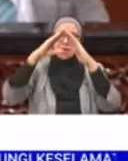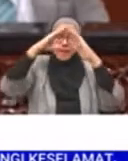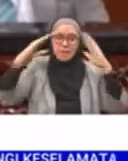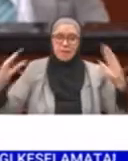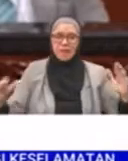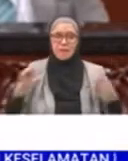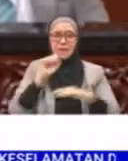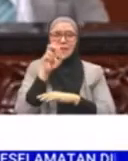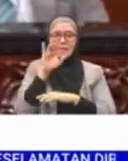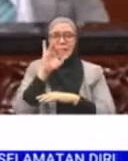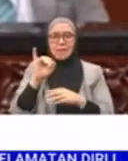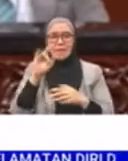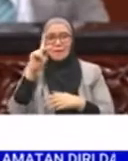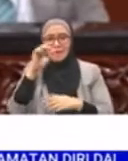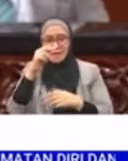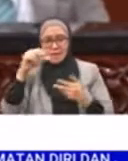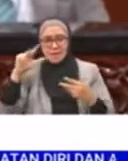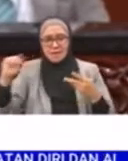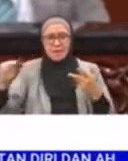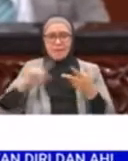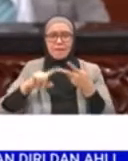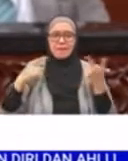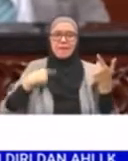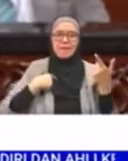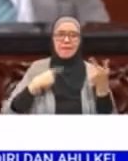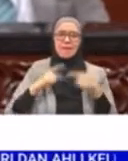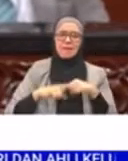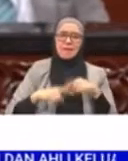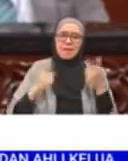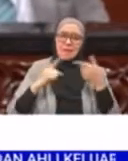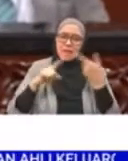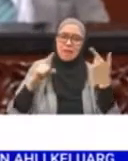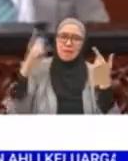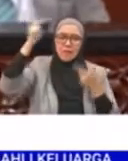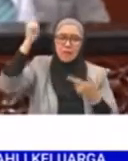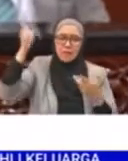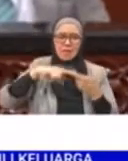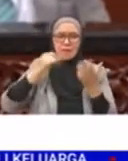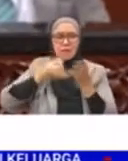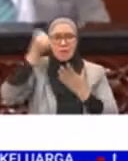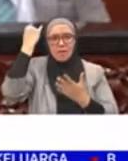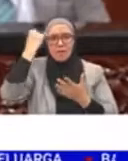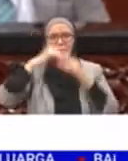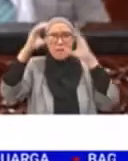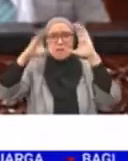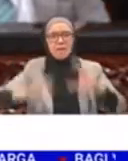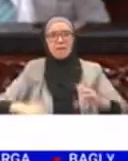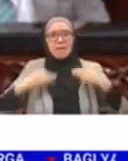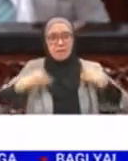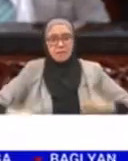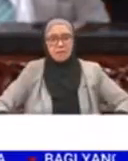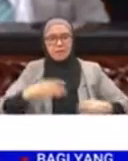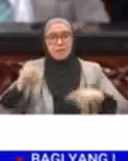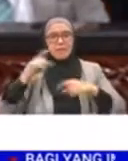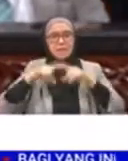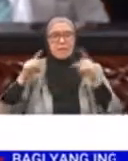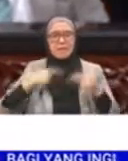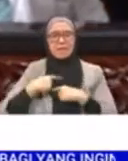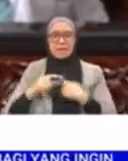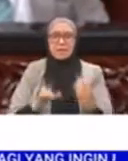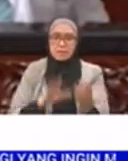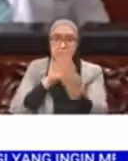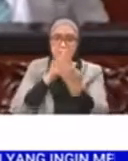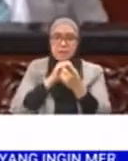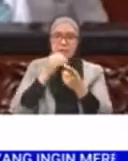fardu jemaah, kelas fardu ain, kuliah ilmu secara fizikal dan online, begitu juga tahsin Al-Quran, qiyamulai